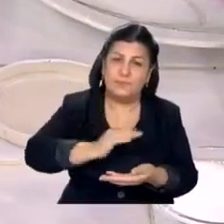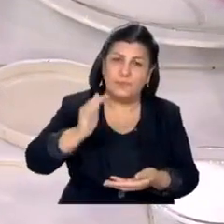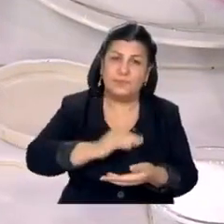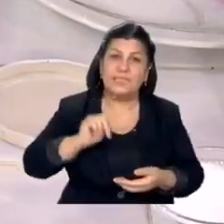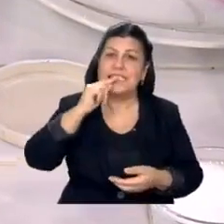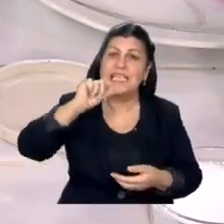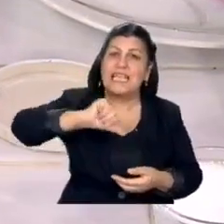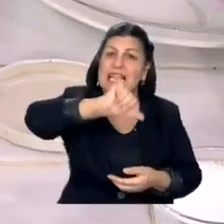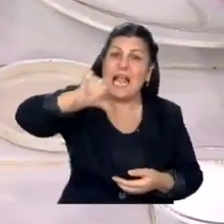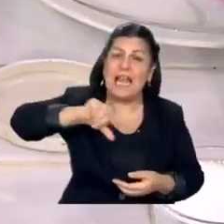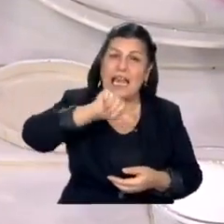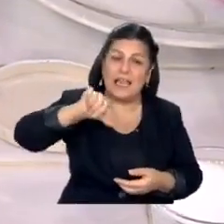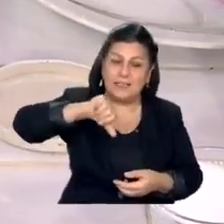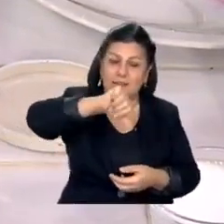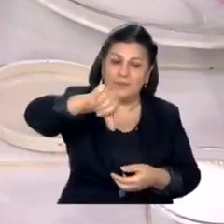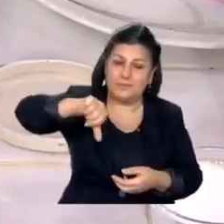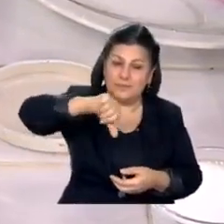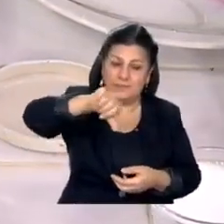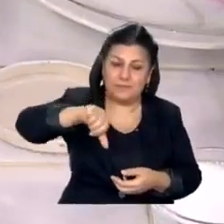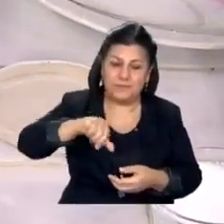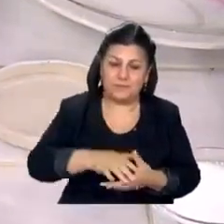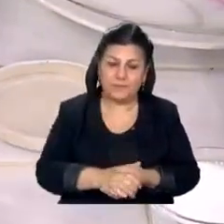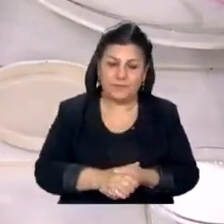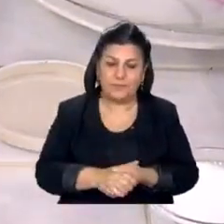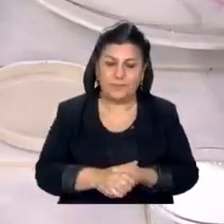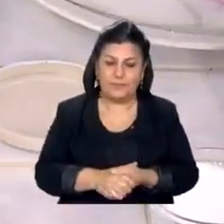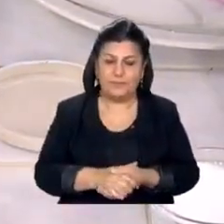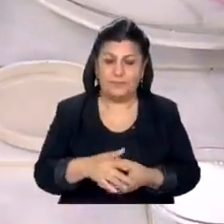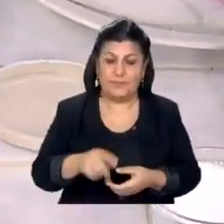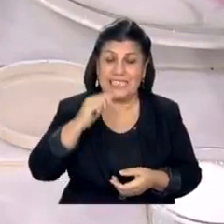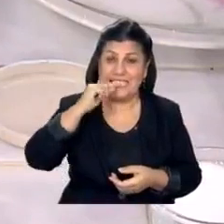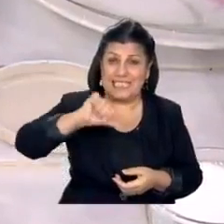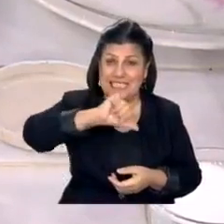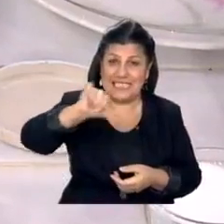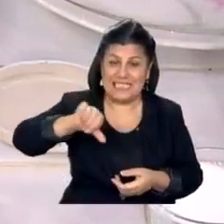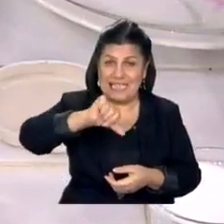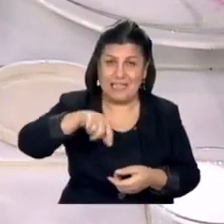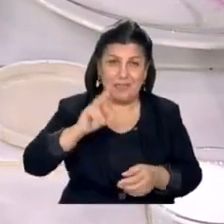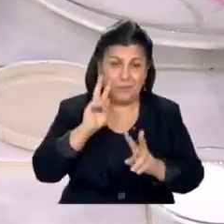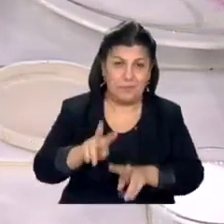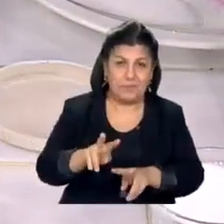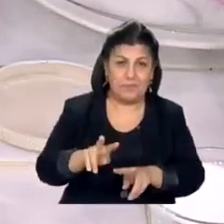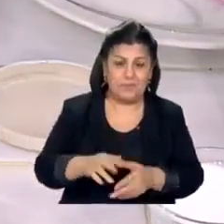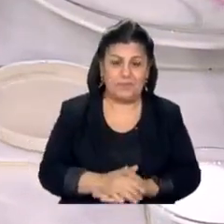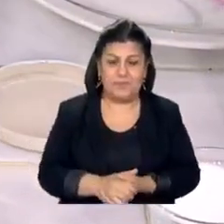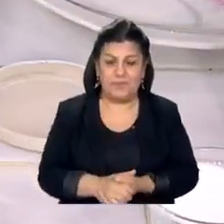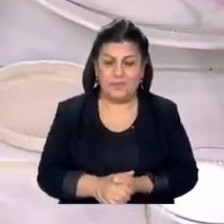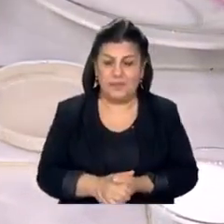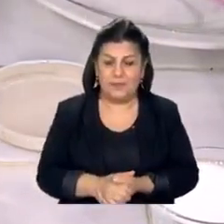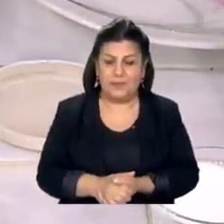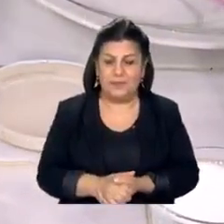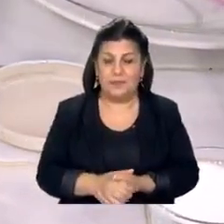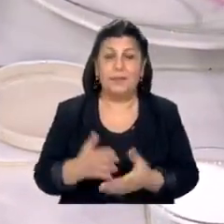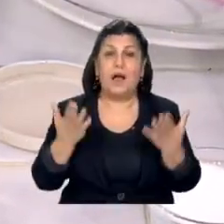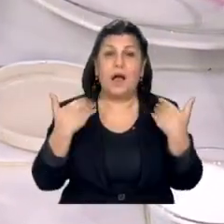Zeytinyağı ile bu şekilde kapatıyoruz ağzına kadar doldurduk bas Evet 100 Evet evet Zeytinlik yani